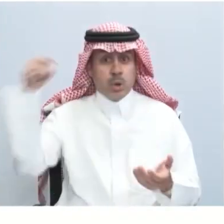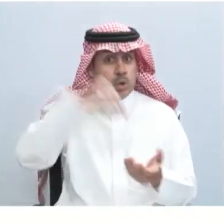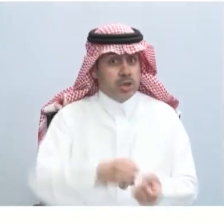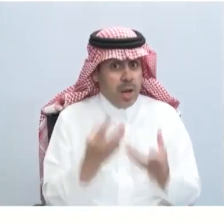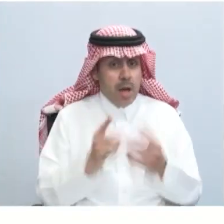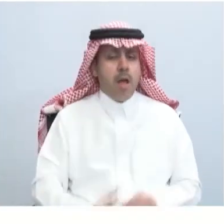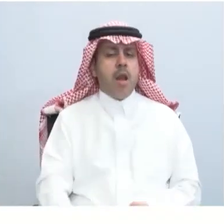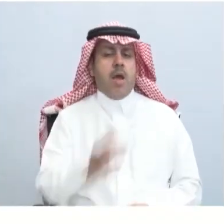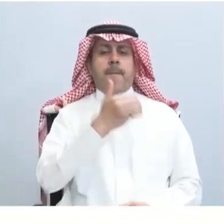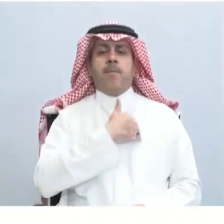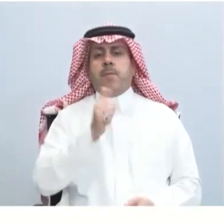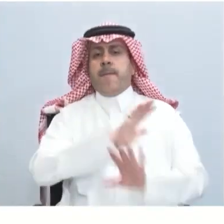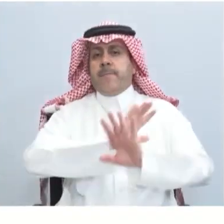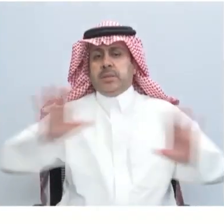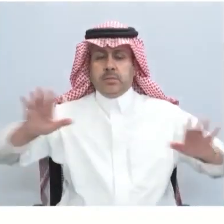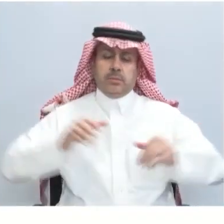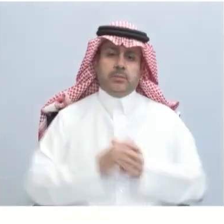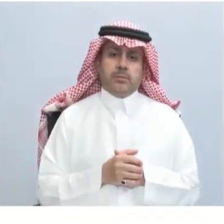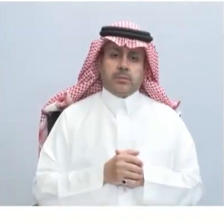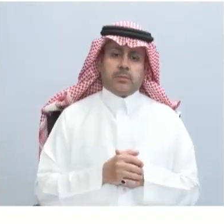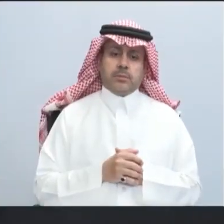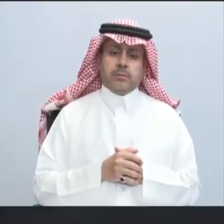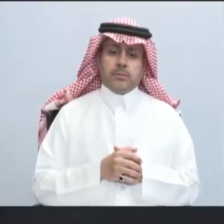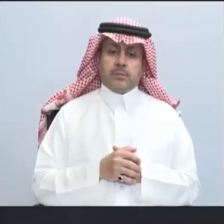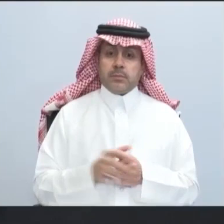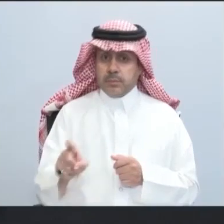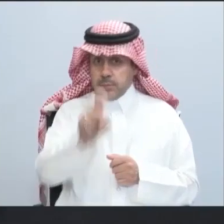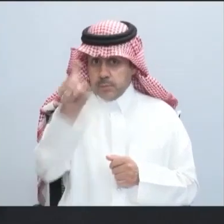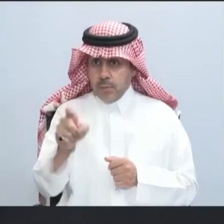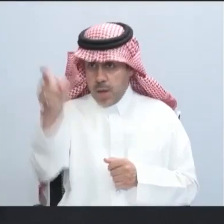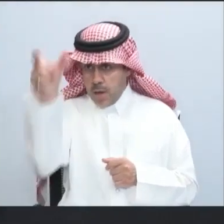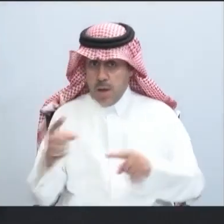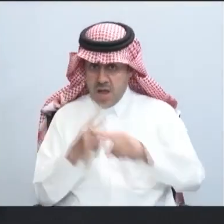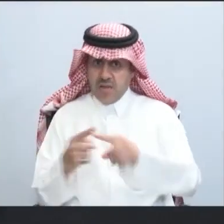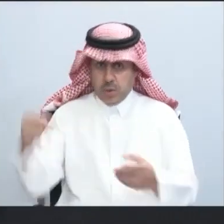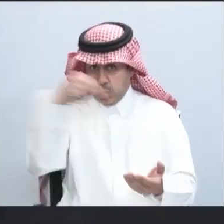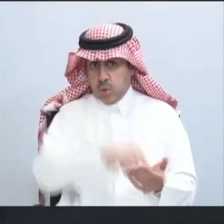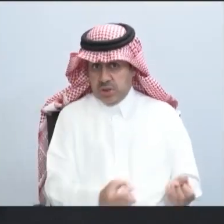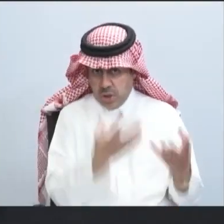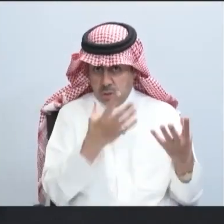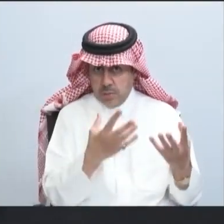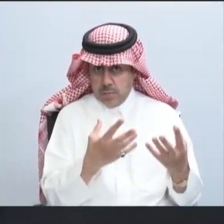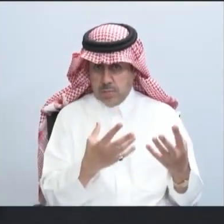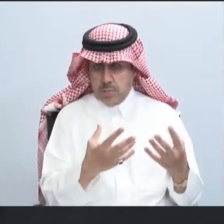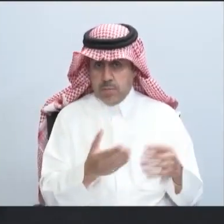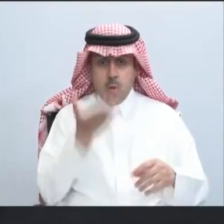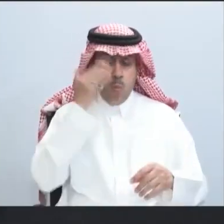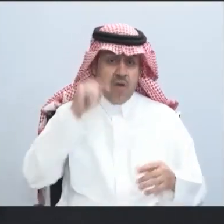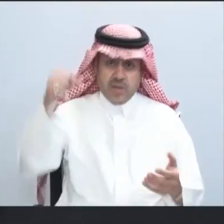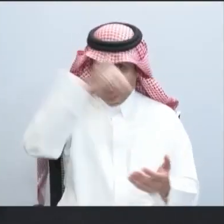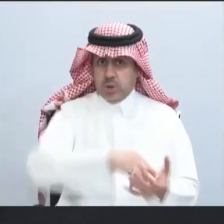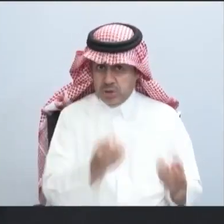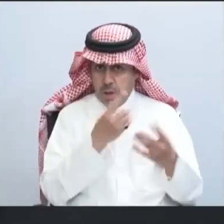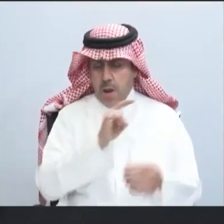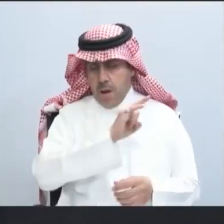مؤمنا يعني هذا لو فرضنا هل يمكن ان يدخل الكافر الجنه او من ليس بمؤمن ان